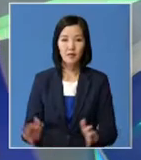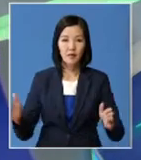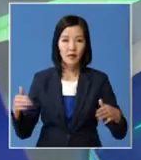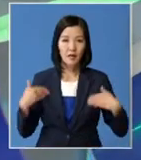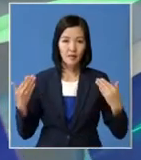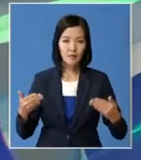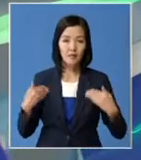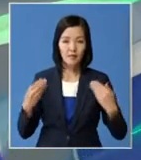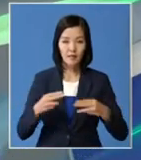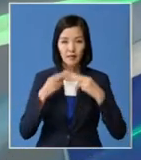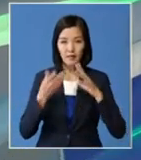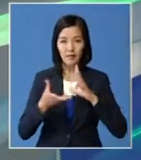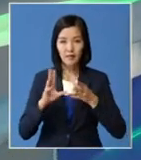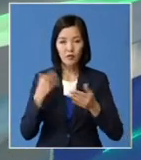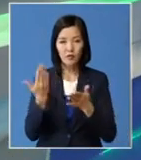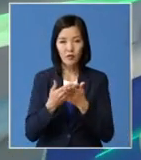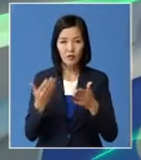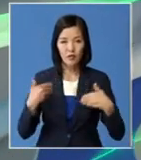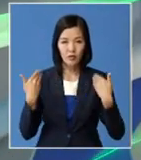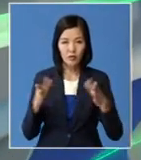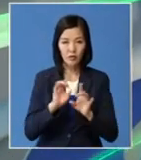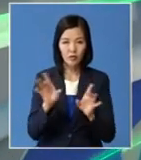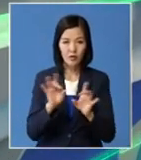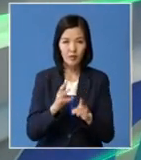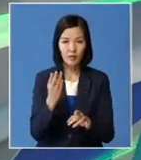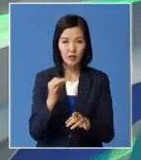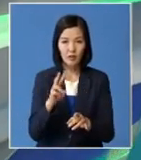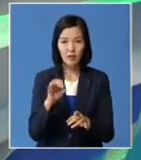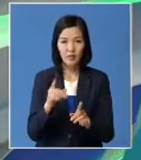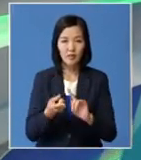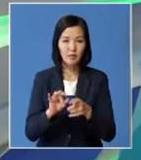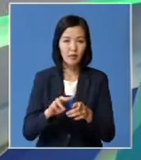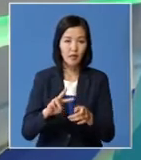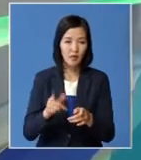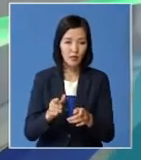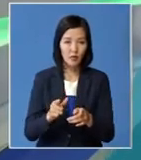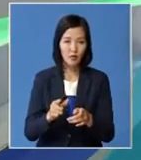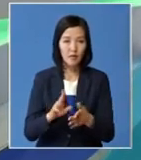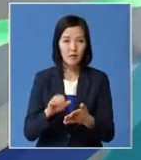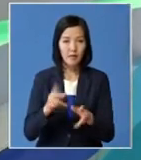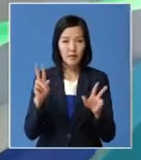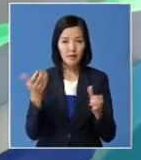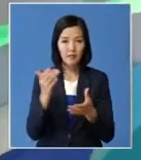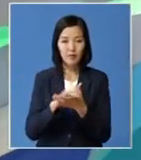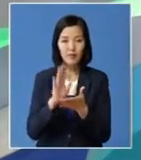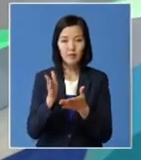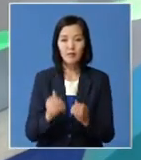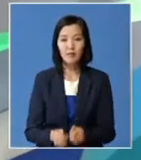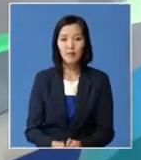Ассаламу алейкум, ардақты ағайын, жетсу арнасында қорытынды жаңалықтар топтамасы. Студияда Шыңғыс Қалиден, сурда аудармада Айгүл Жұмашқызы. Алдымен